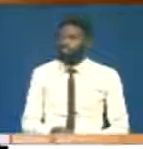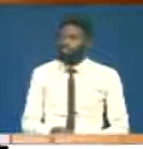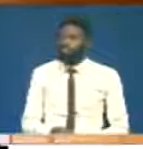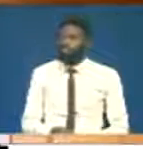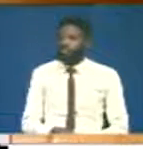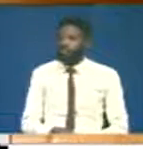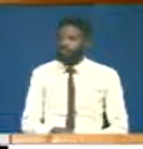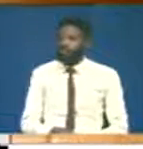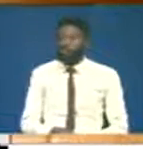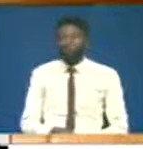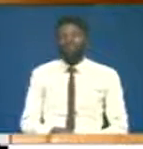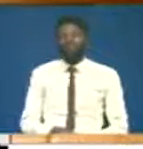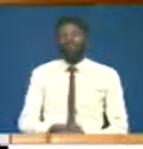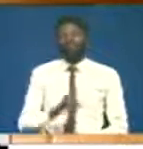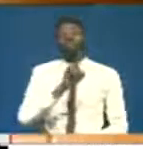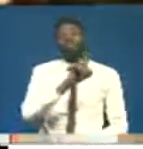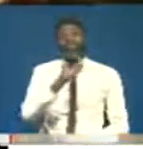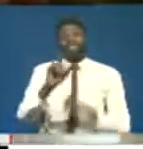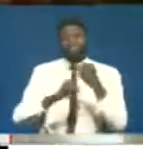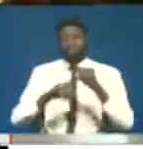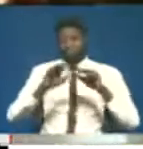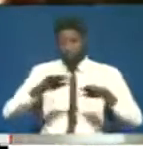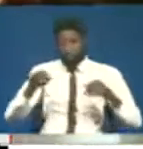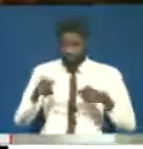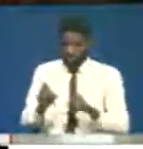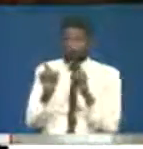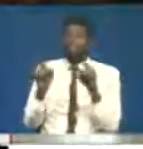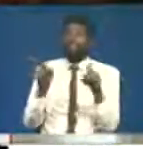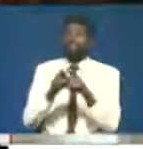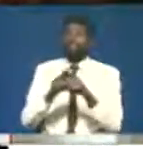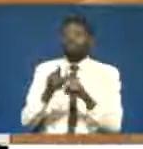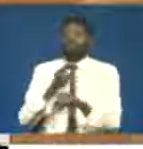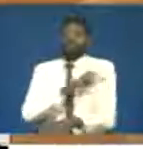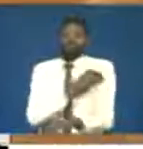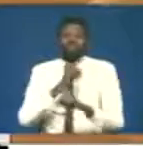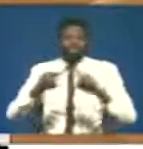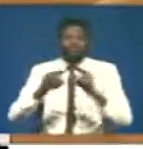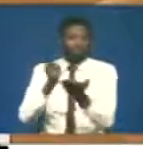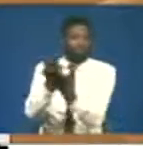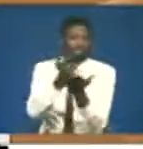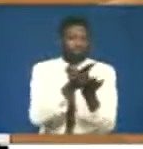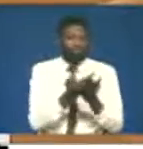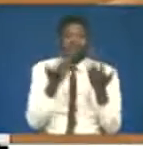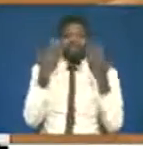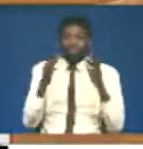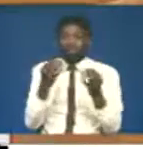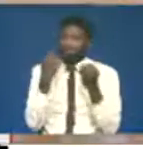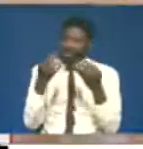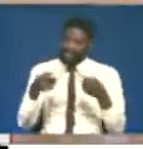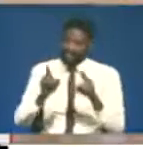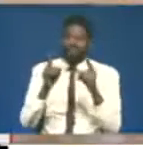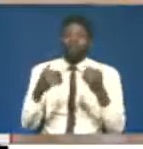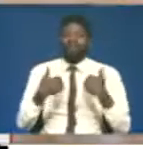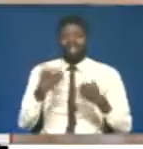Takriban watoto 106 wamelazwa katika hospitali mbalimbali katika kaunti hiyo, wengi wao wakiugua maradhi ya utapia